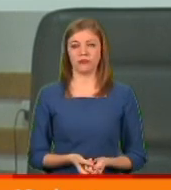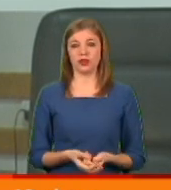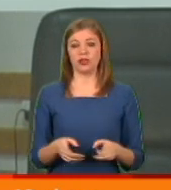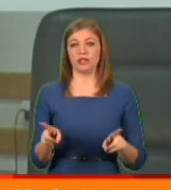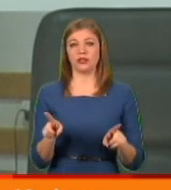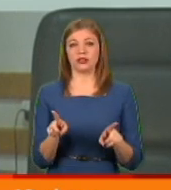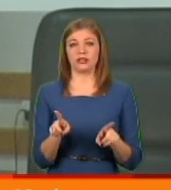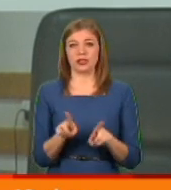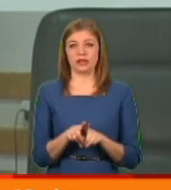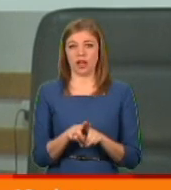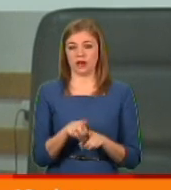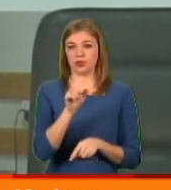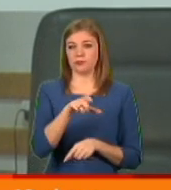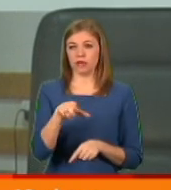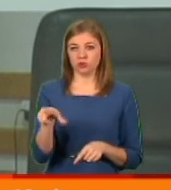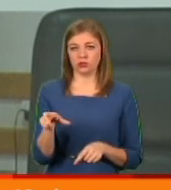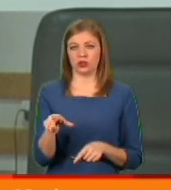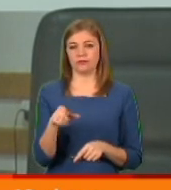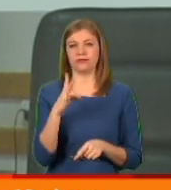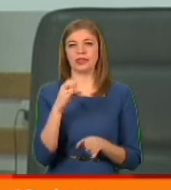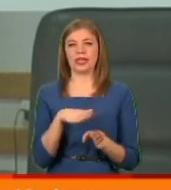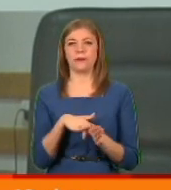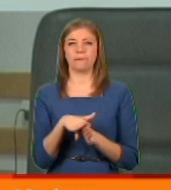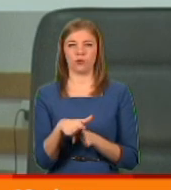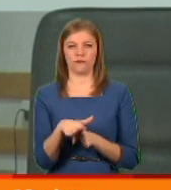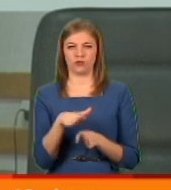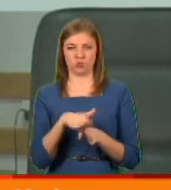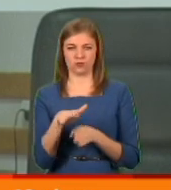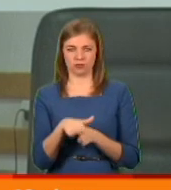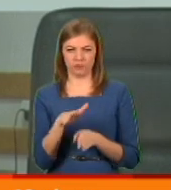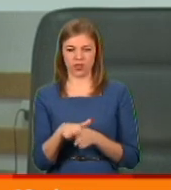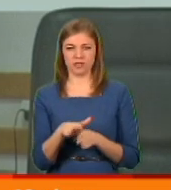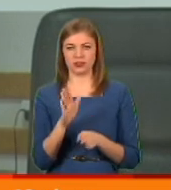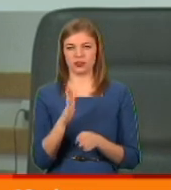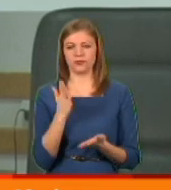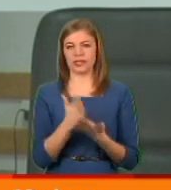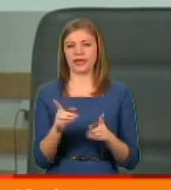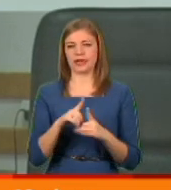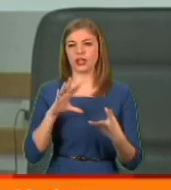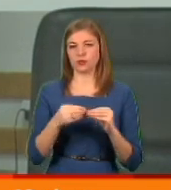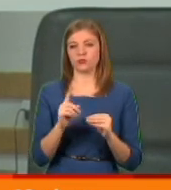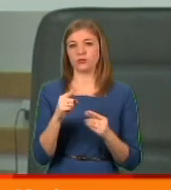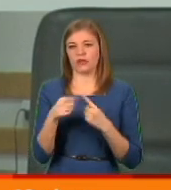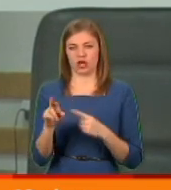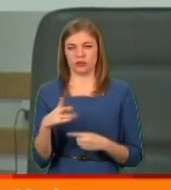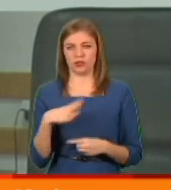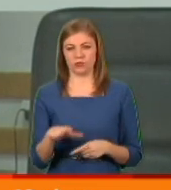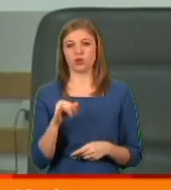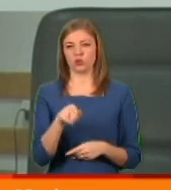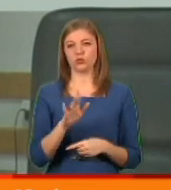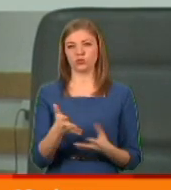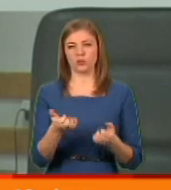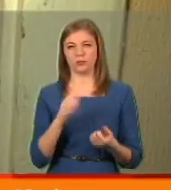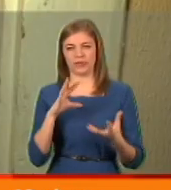Так, персонал не повністю справляється, бо є такі результати, інакше би не були. І тут будуть